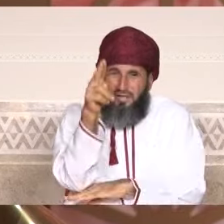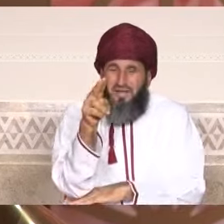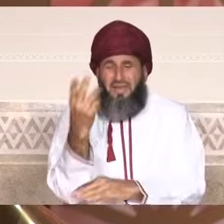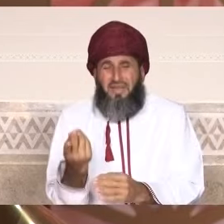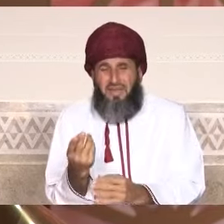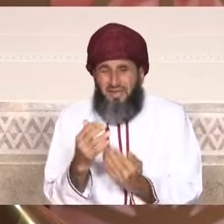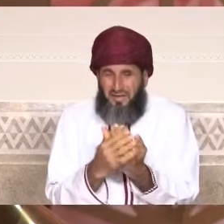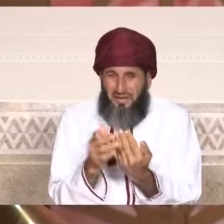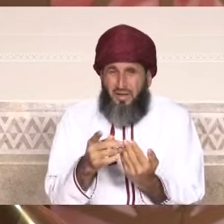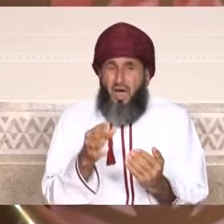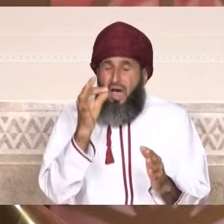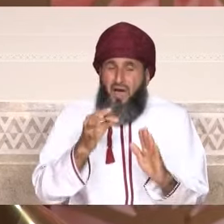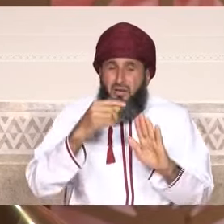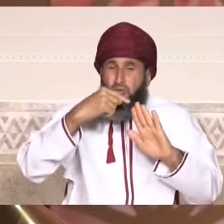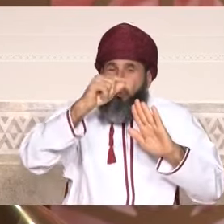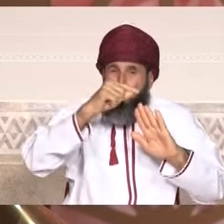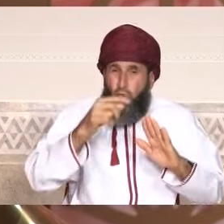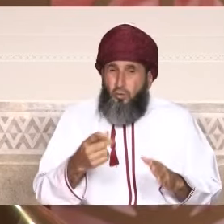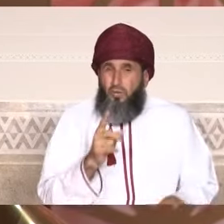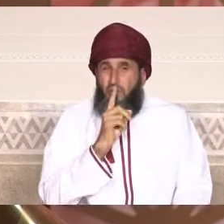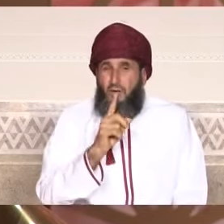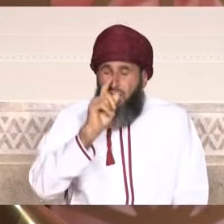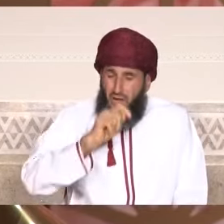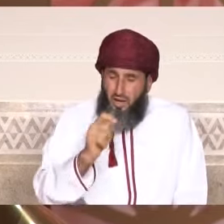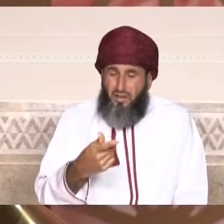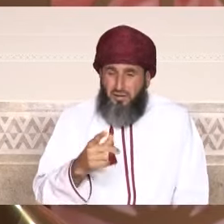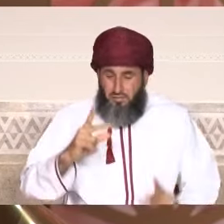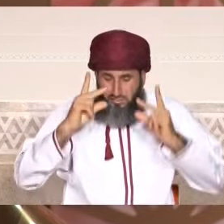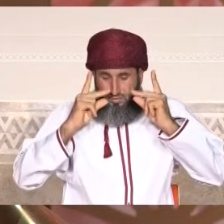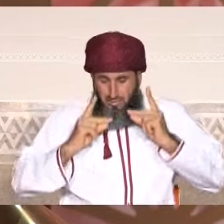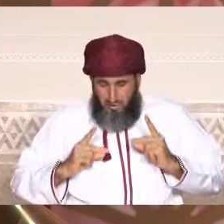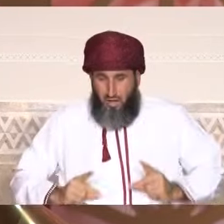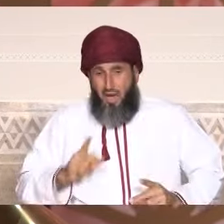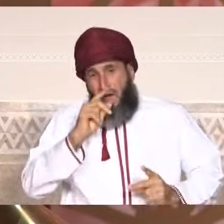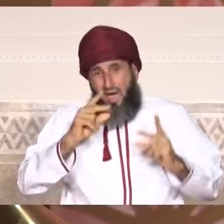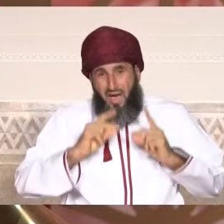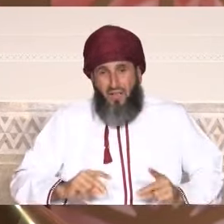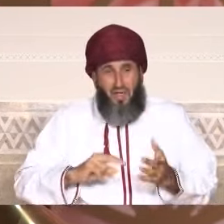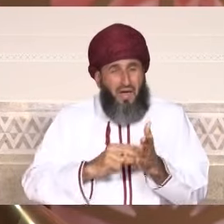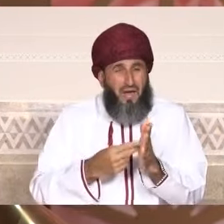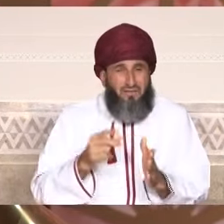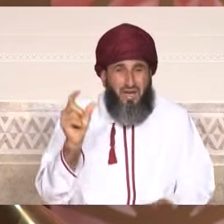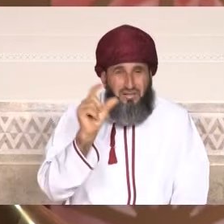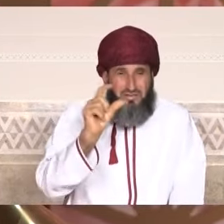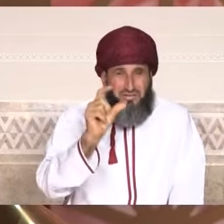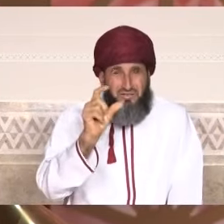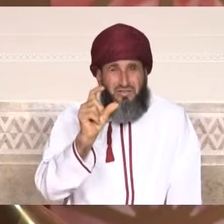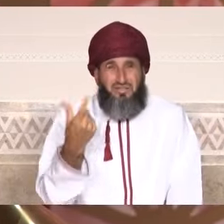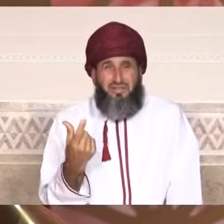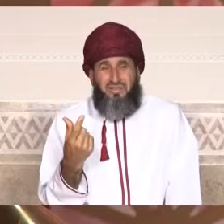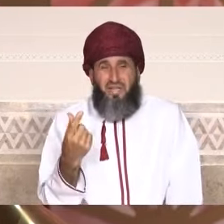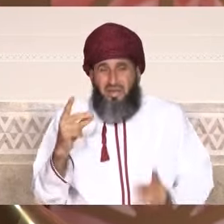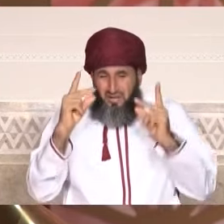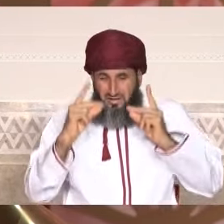أيضا مما يشترطه فقهاؤنا من إلزامها بالطهارة والتزام أحكام الإسلام فيما يتعلق بجانب